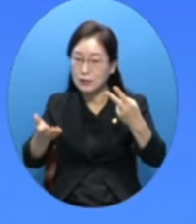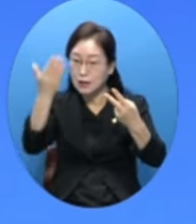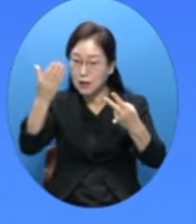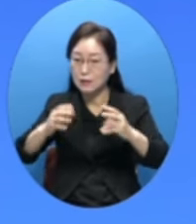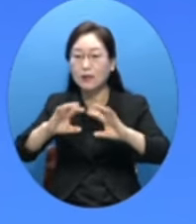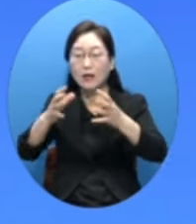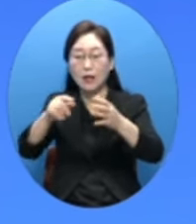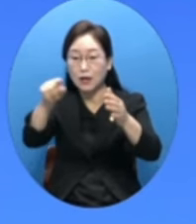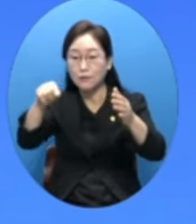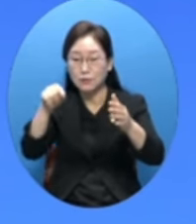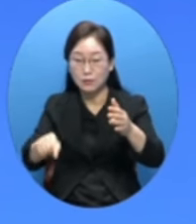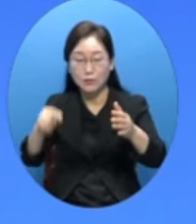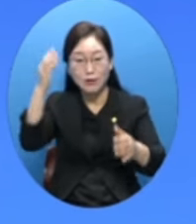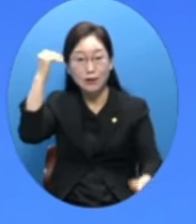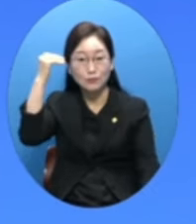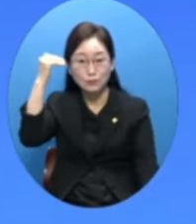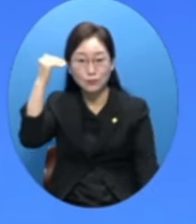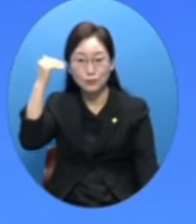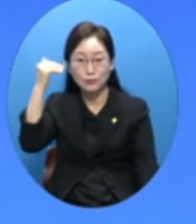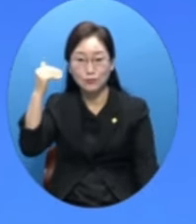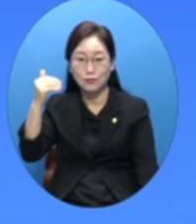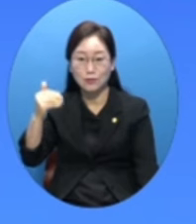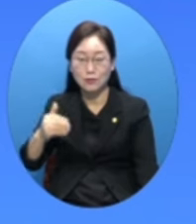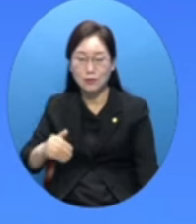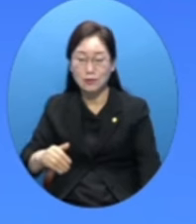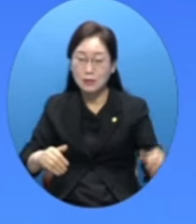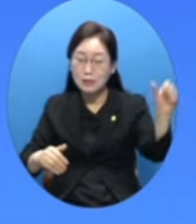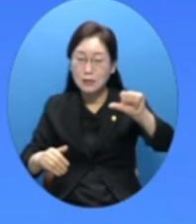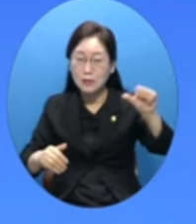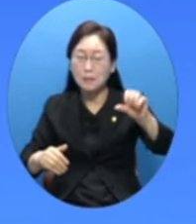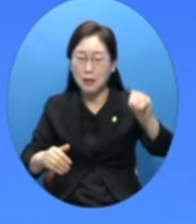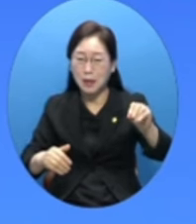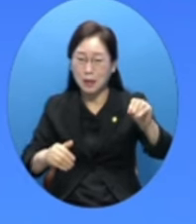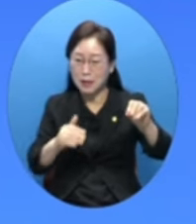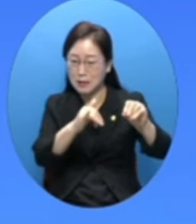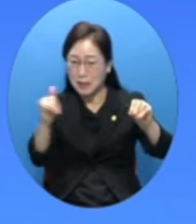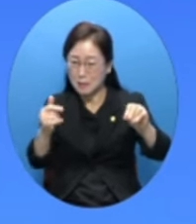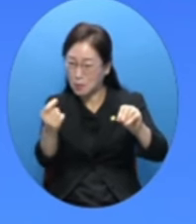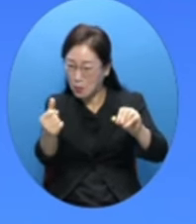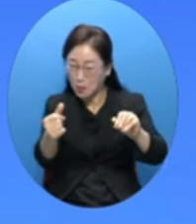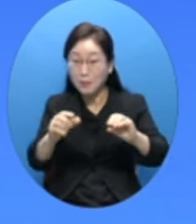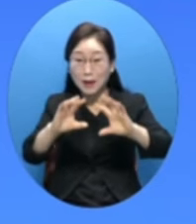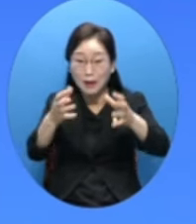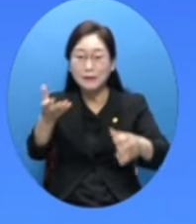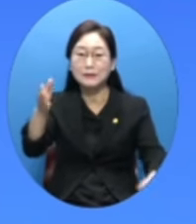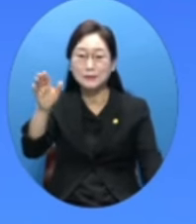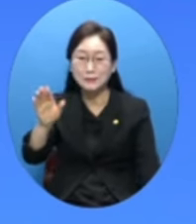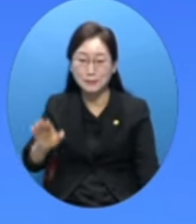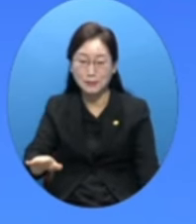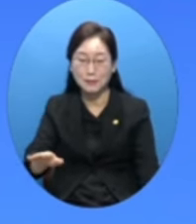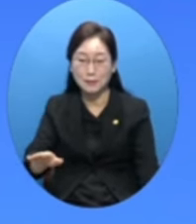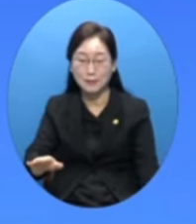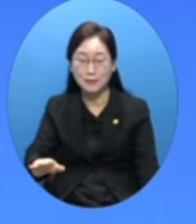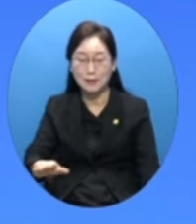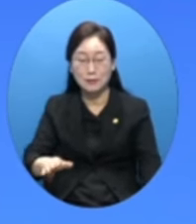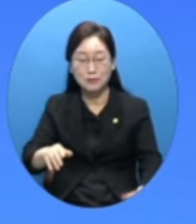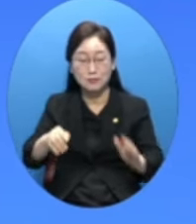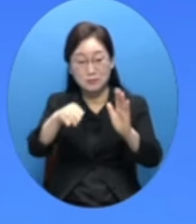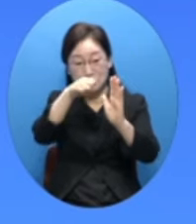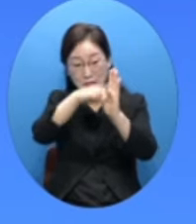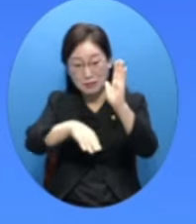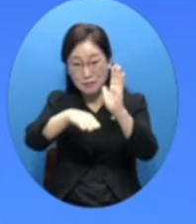대한민국이 인구 5천만 밖에 되지 않은 작은 나라임에도 불구하고 또 나라는 반이 나눠져